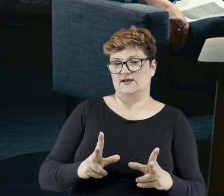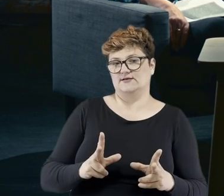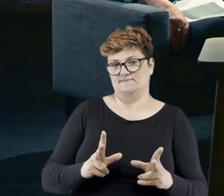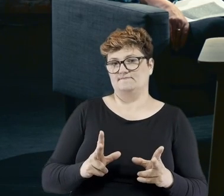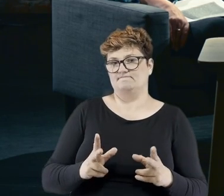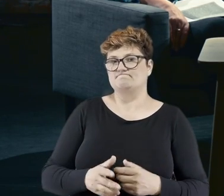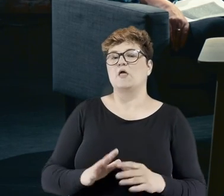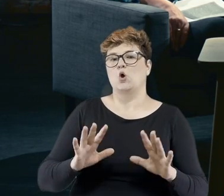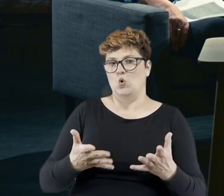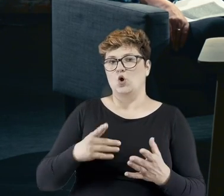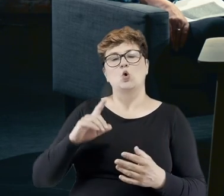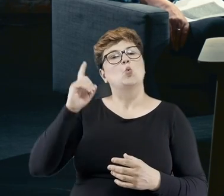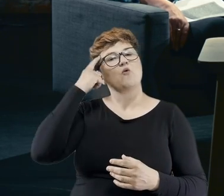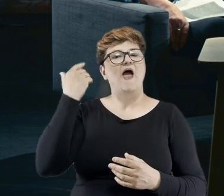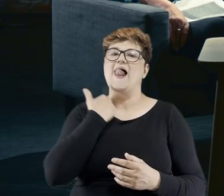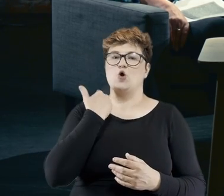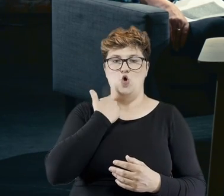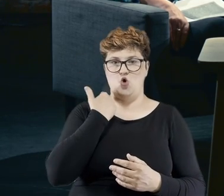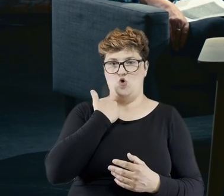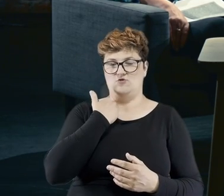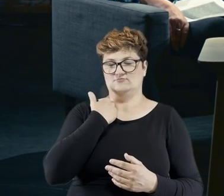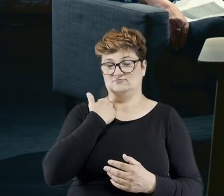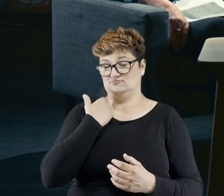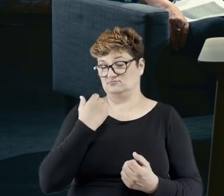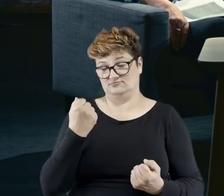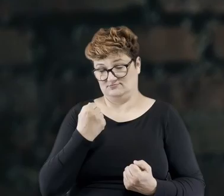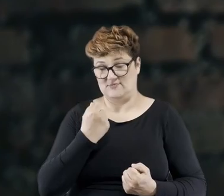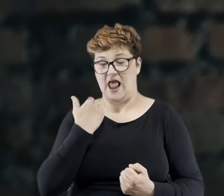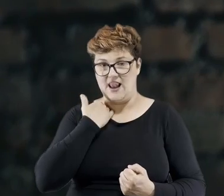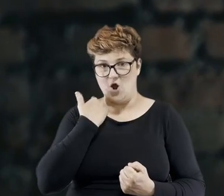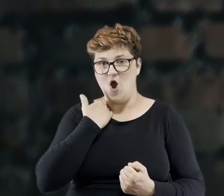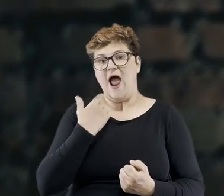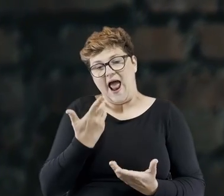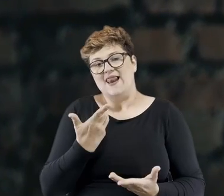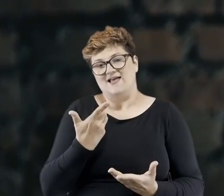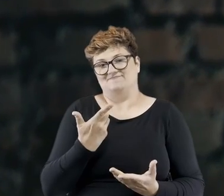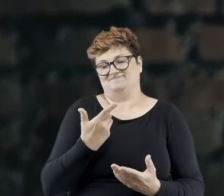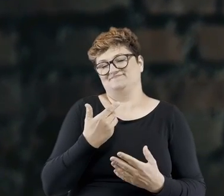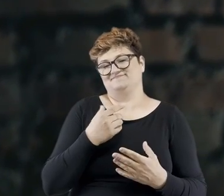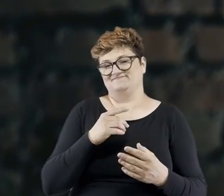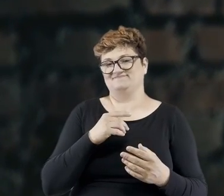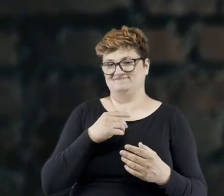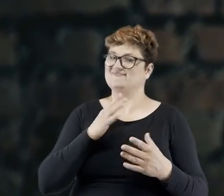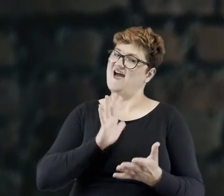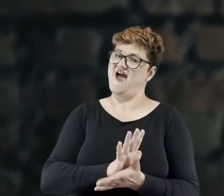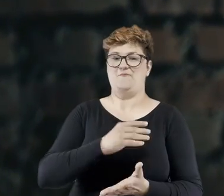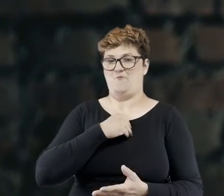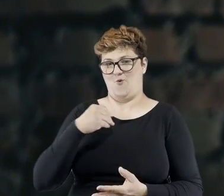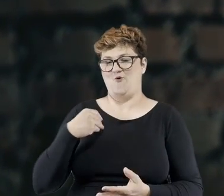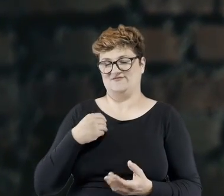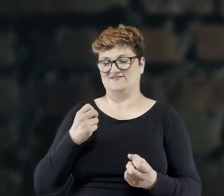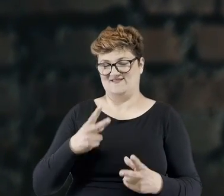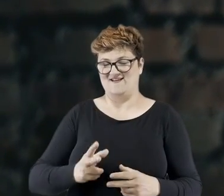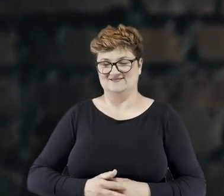Tak, to znaczy on głównie był alkoholikiem. Ale to było, można powiedzieć, tradycyjnie po polsku,